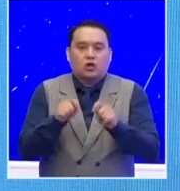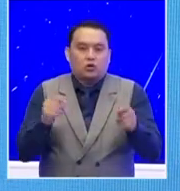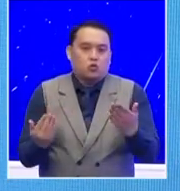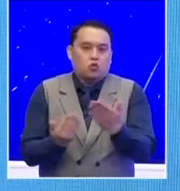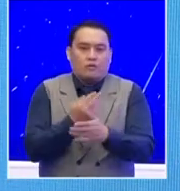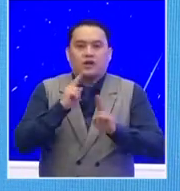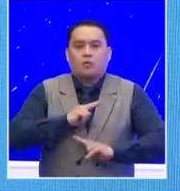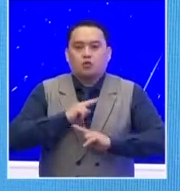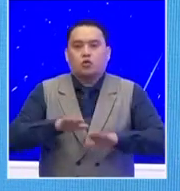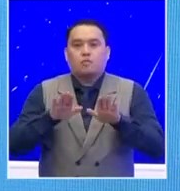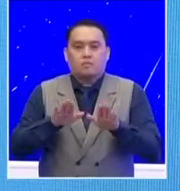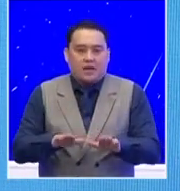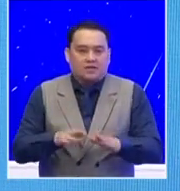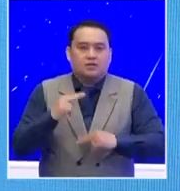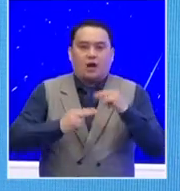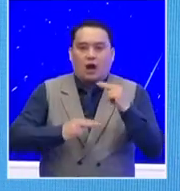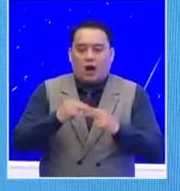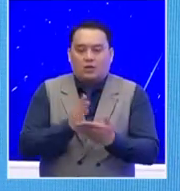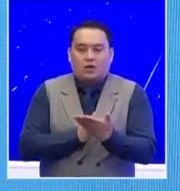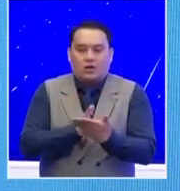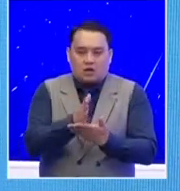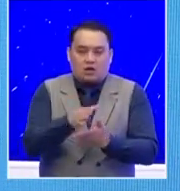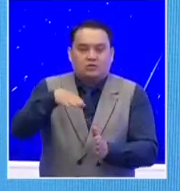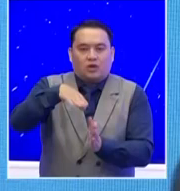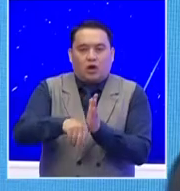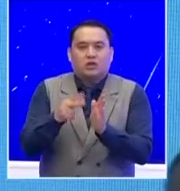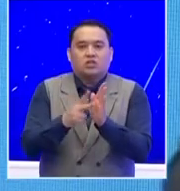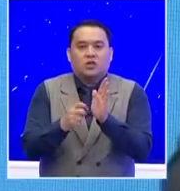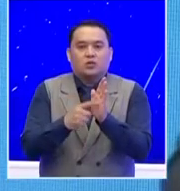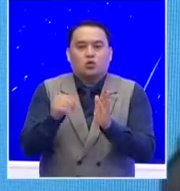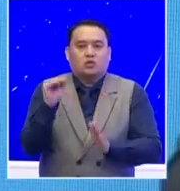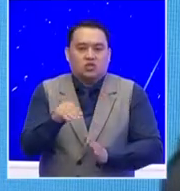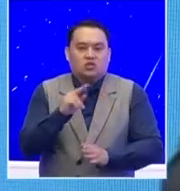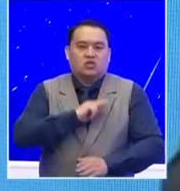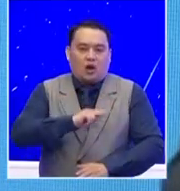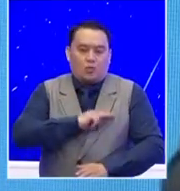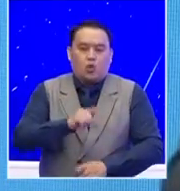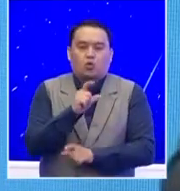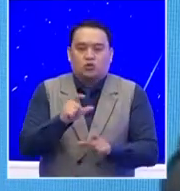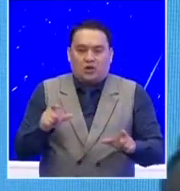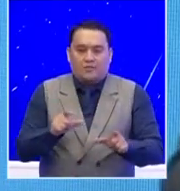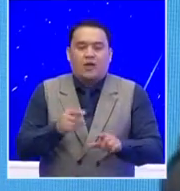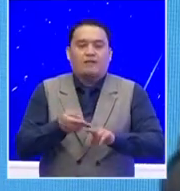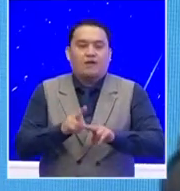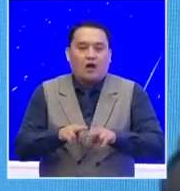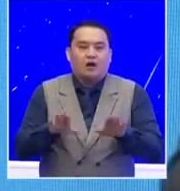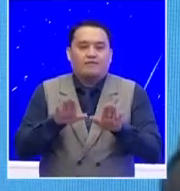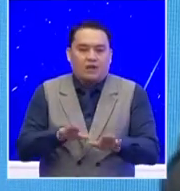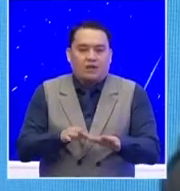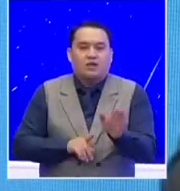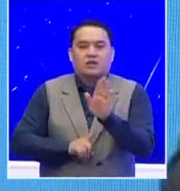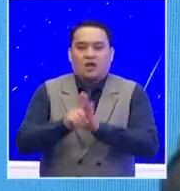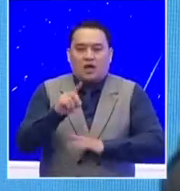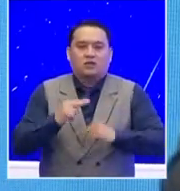новых рабочих мест. Сегодня в строительной отрасли задействовано порядка 700 тысяч наших граждан. Ответственным лицам поручают своевременно